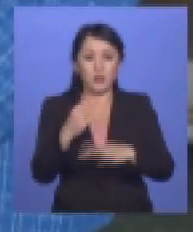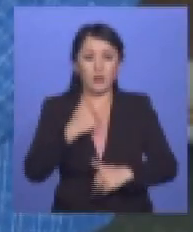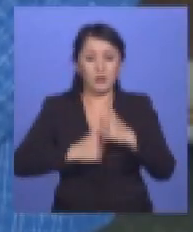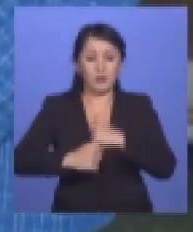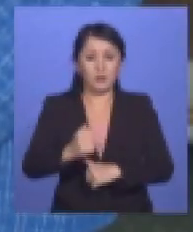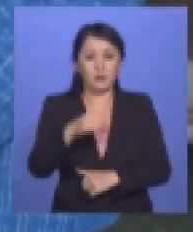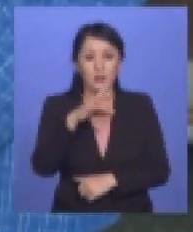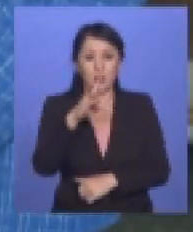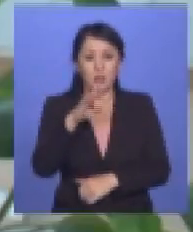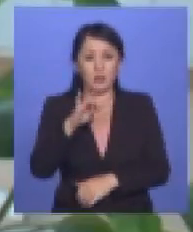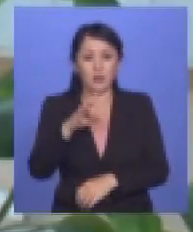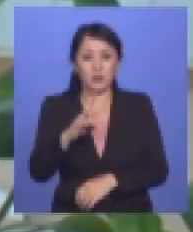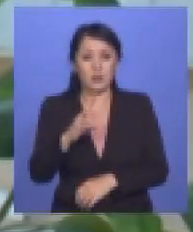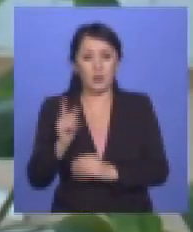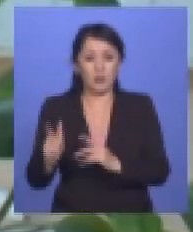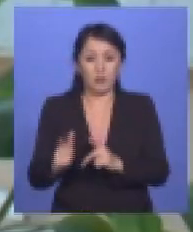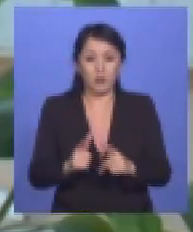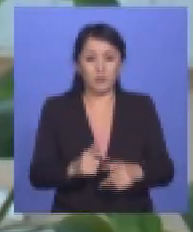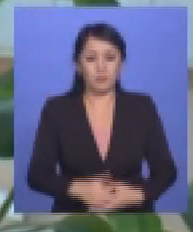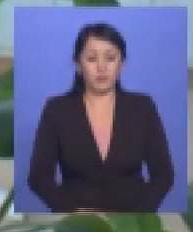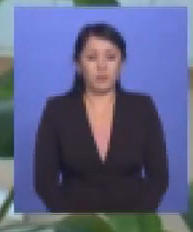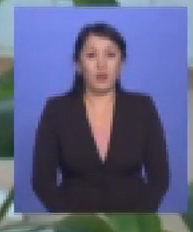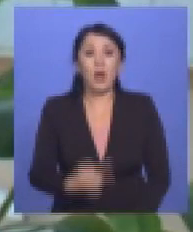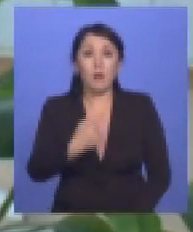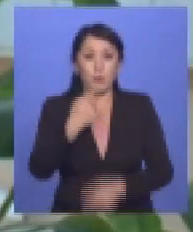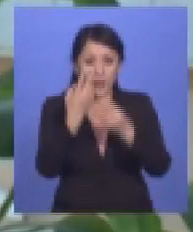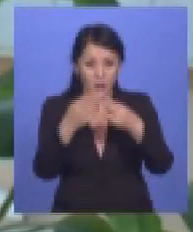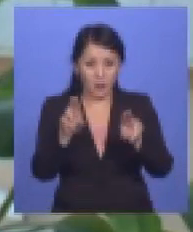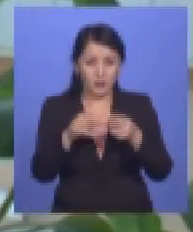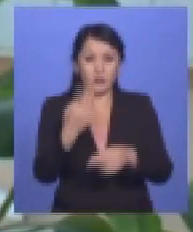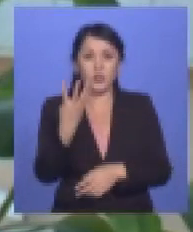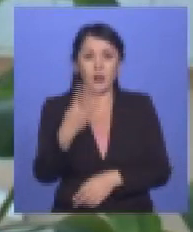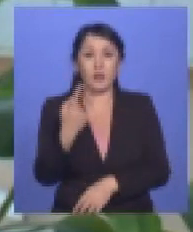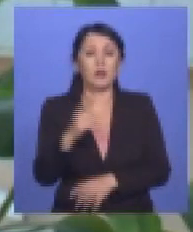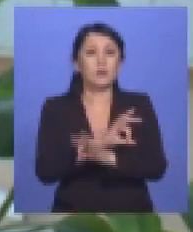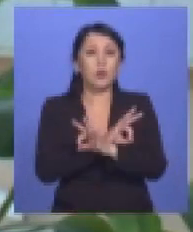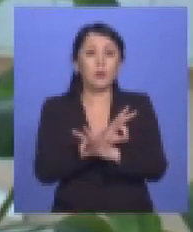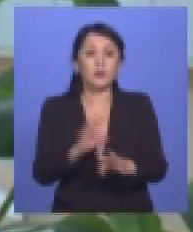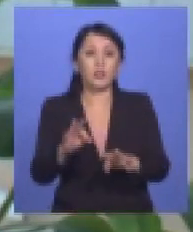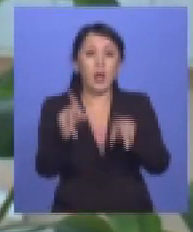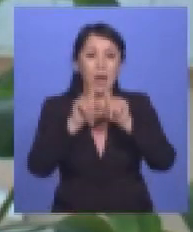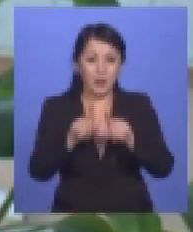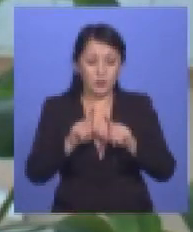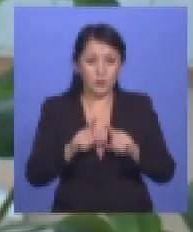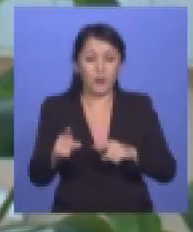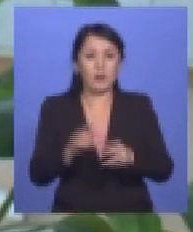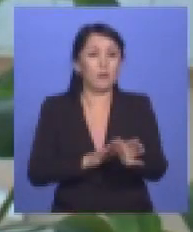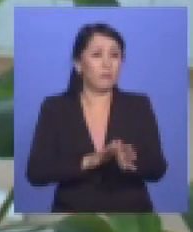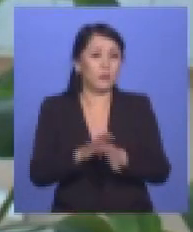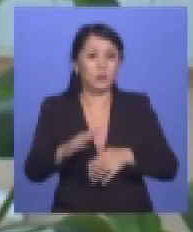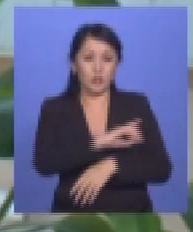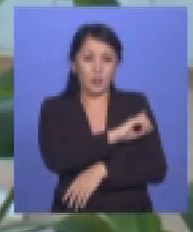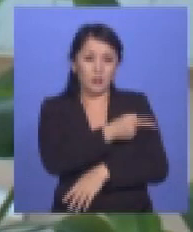Инна Кянцева дайындаған. Категория вокал. Вокалдан 41 өнерпаз қатысты. Бәрі әнді өзінше ерекше орындайды. Мықты